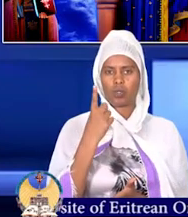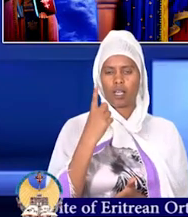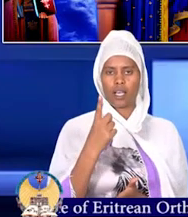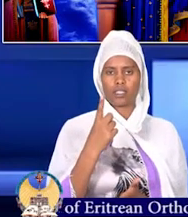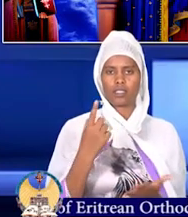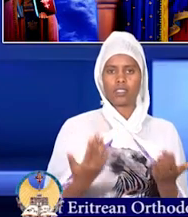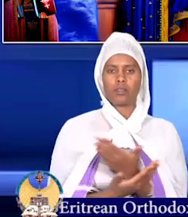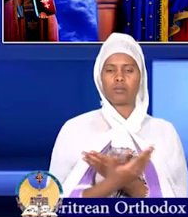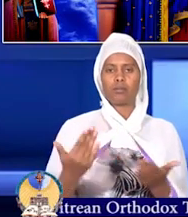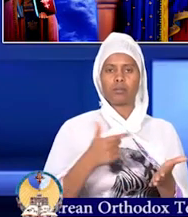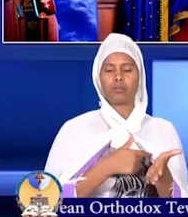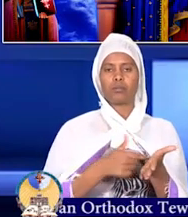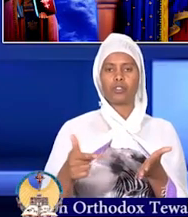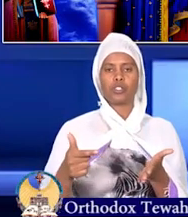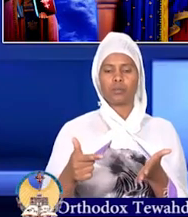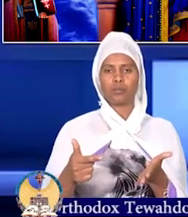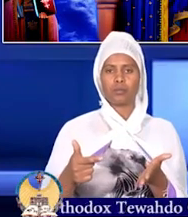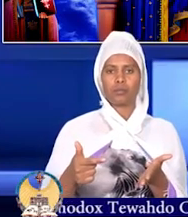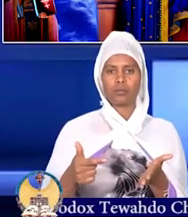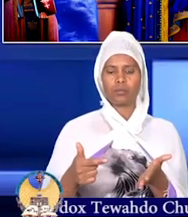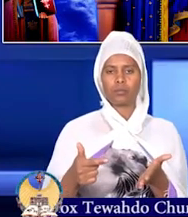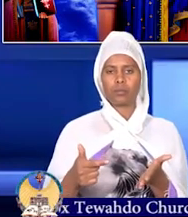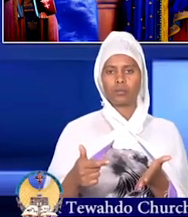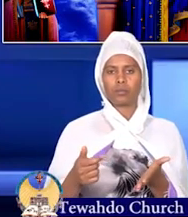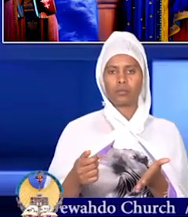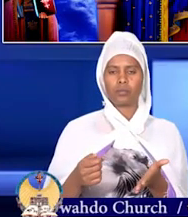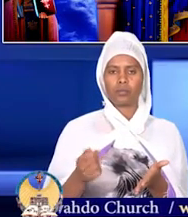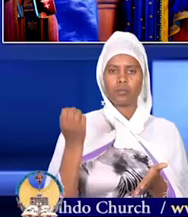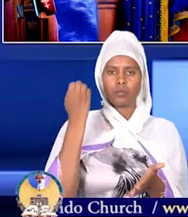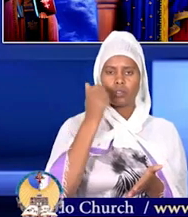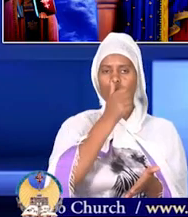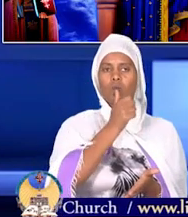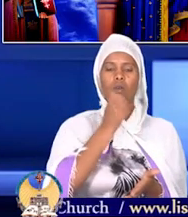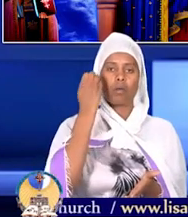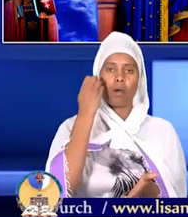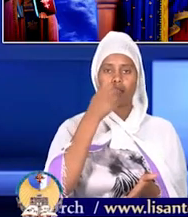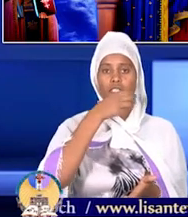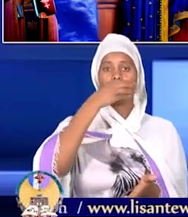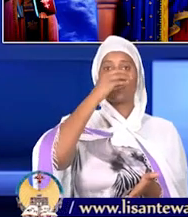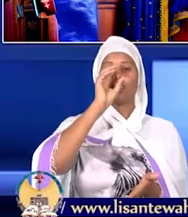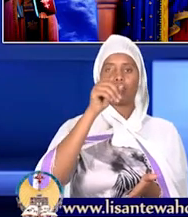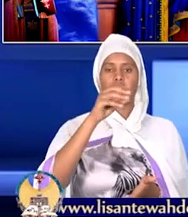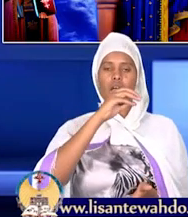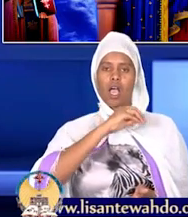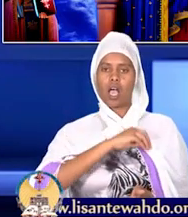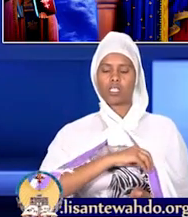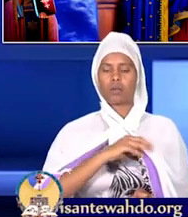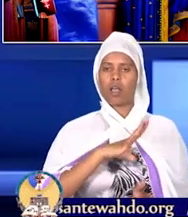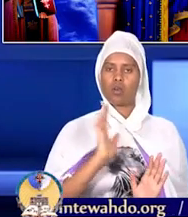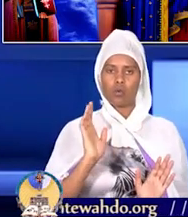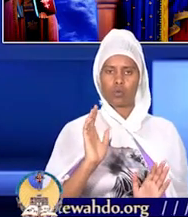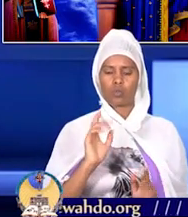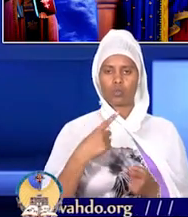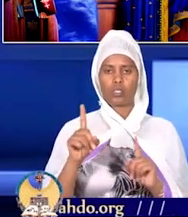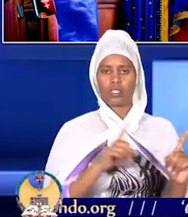كابزمنا عشتو نحاد اكوا بسن ود مزمور تاسا زحل ماي تراي زستي